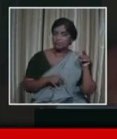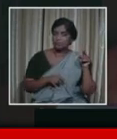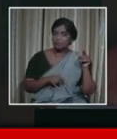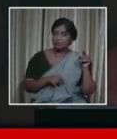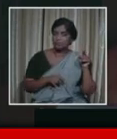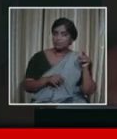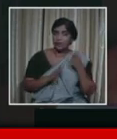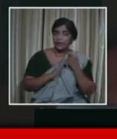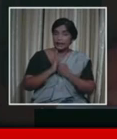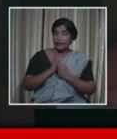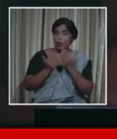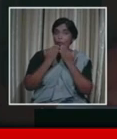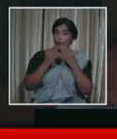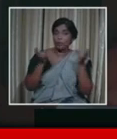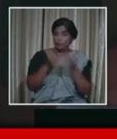ලීගල් ඇඩ්වයිසර්ස්ලත්